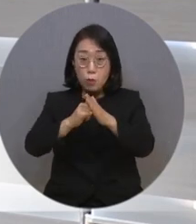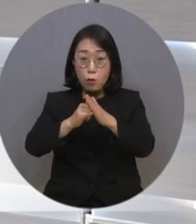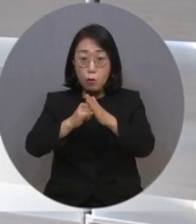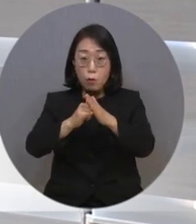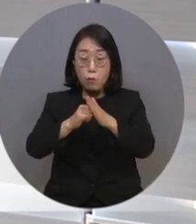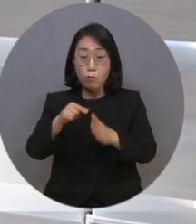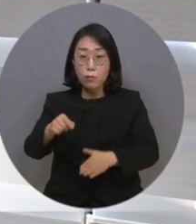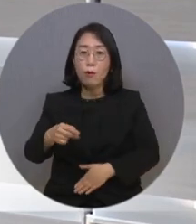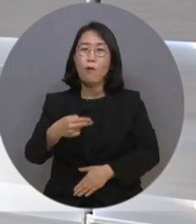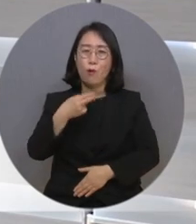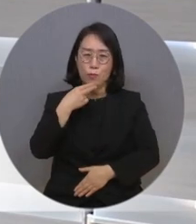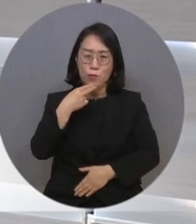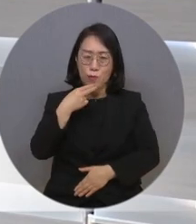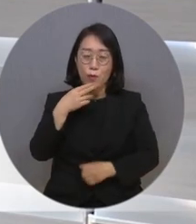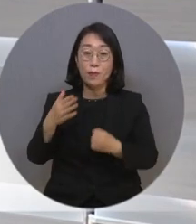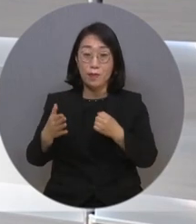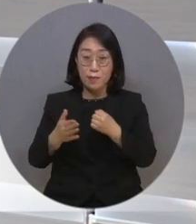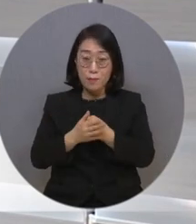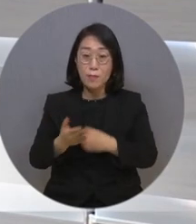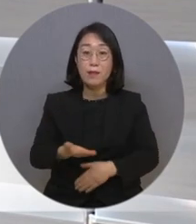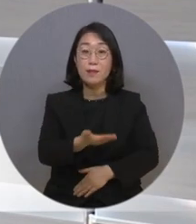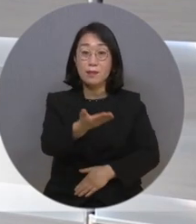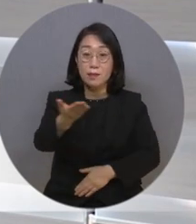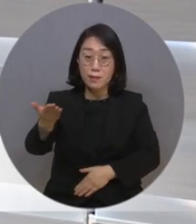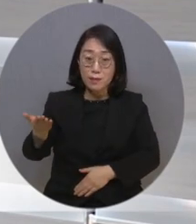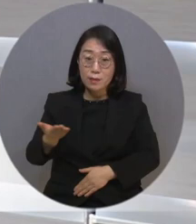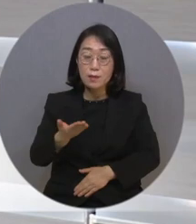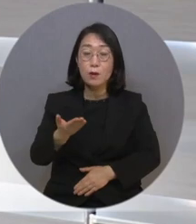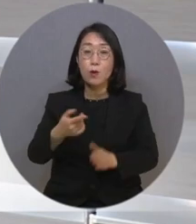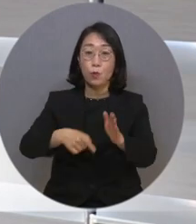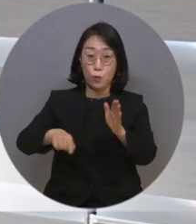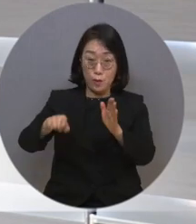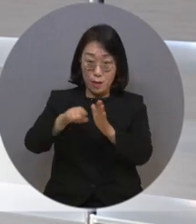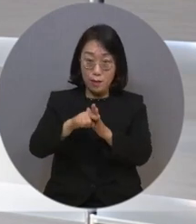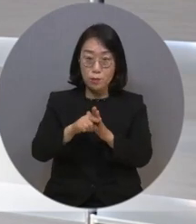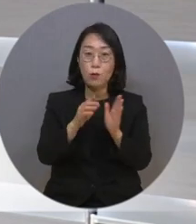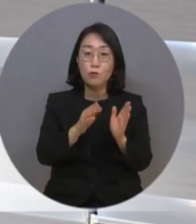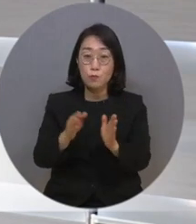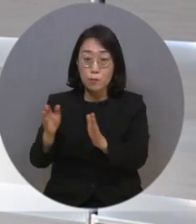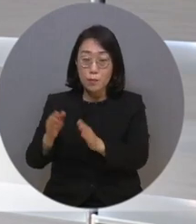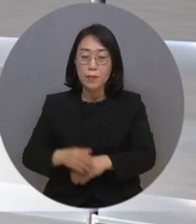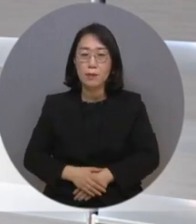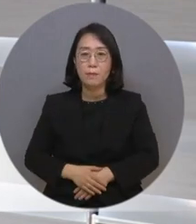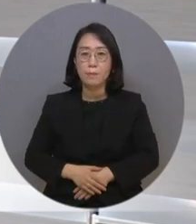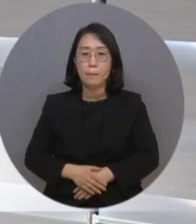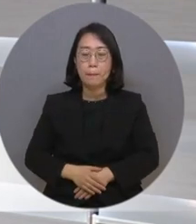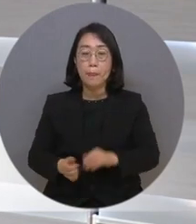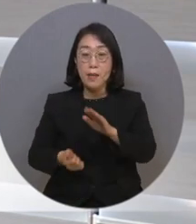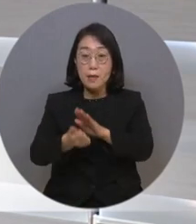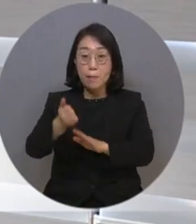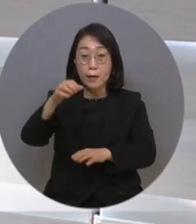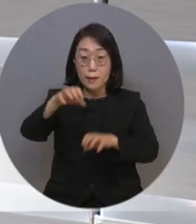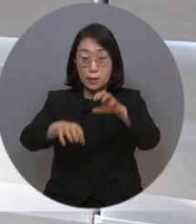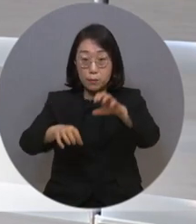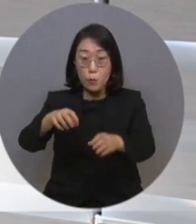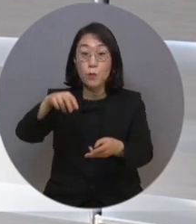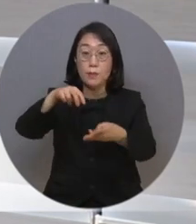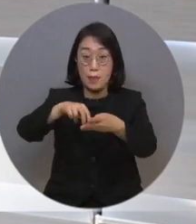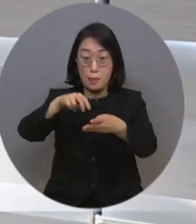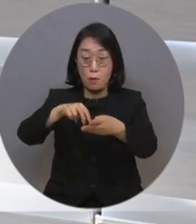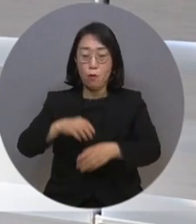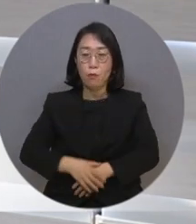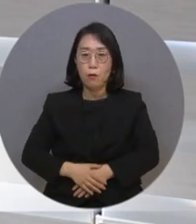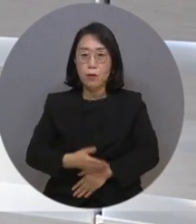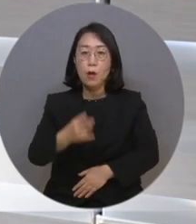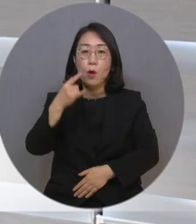돌아갈 부모가 있지만 우리 자립준비 청년들에게는 돌아갈 집이 없습니다. 그래서 희망디딤돌 전남센터는